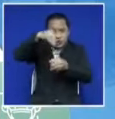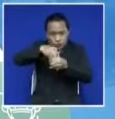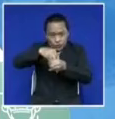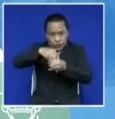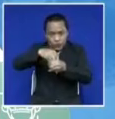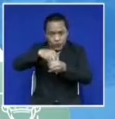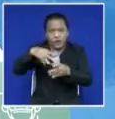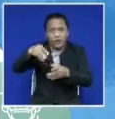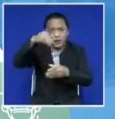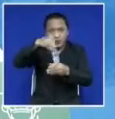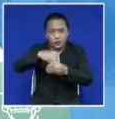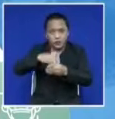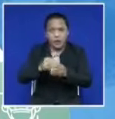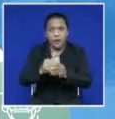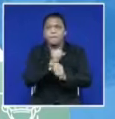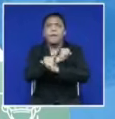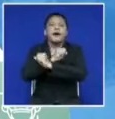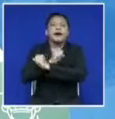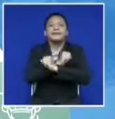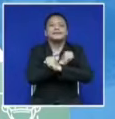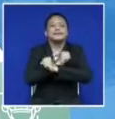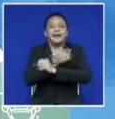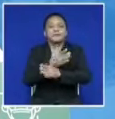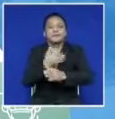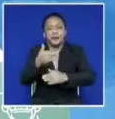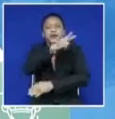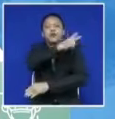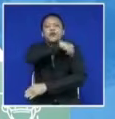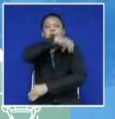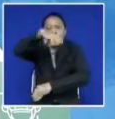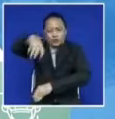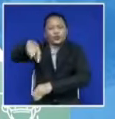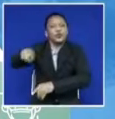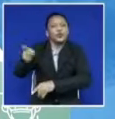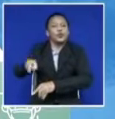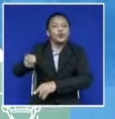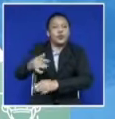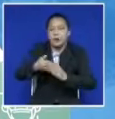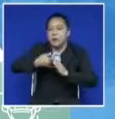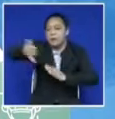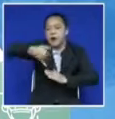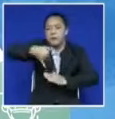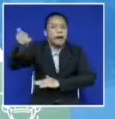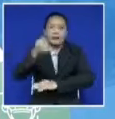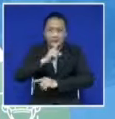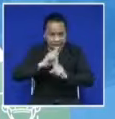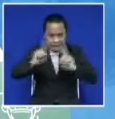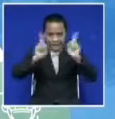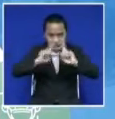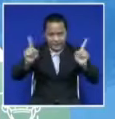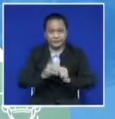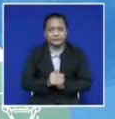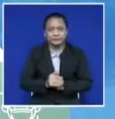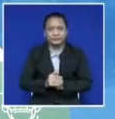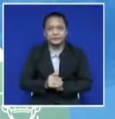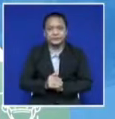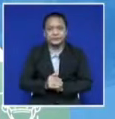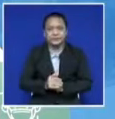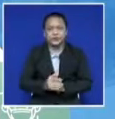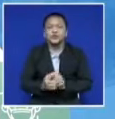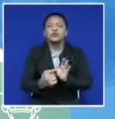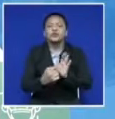ที่ปลอดภัยแล้วนะครับไม่ได้ออกไปเดินเล่นตามที่ต่างๆนะครับมันอย่